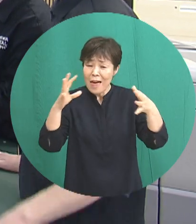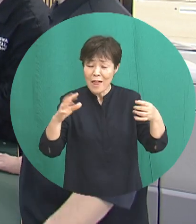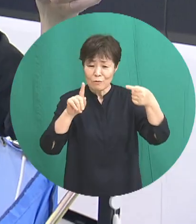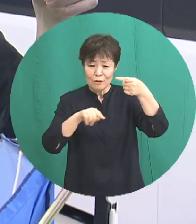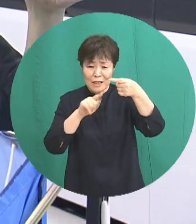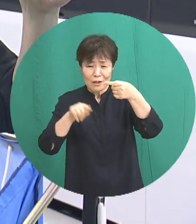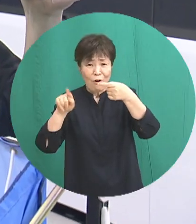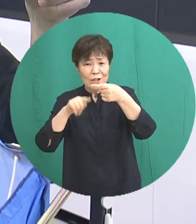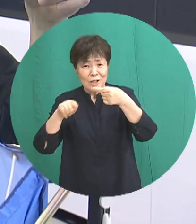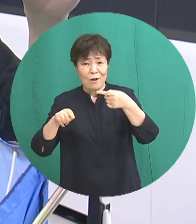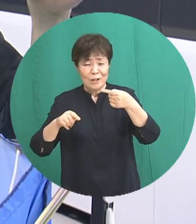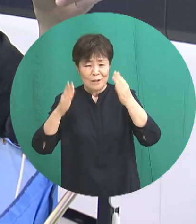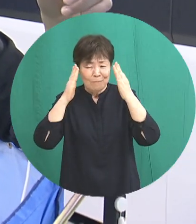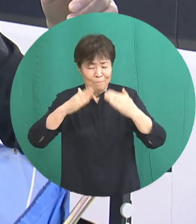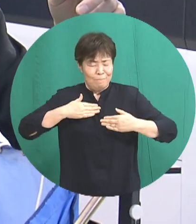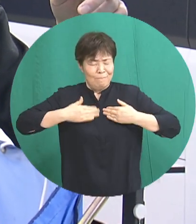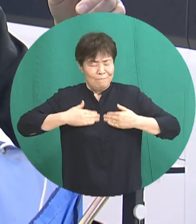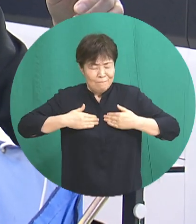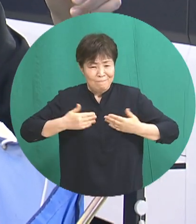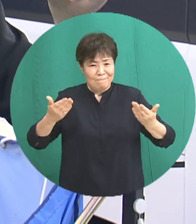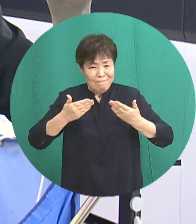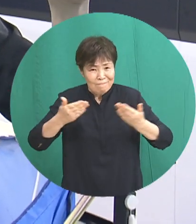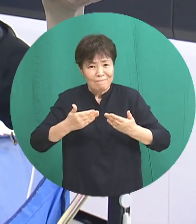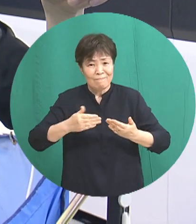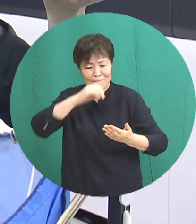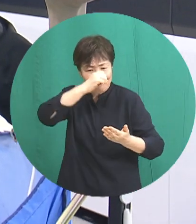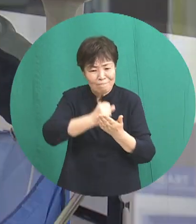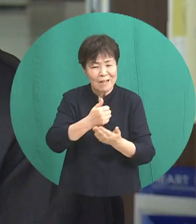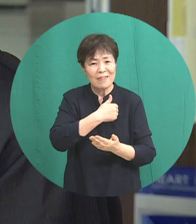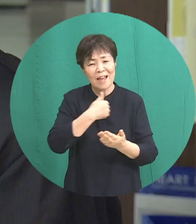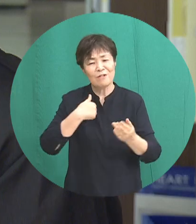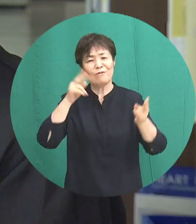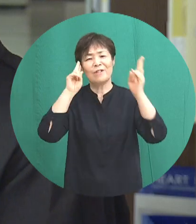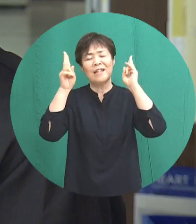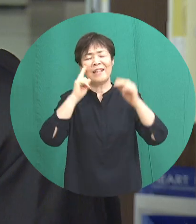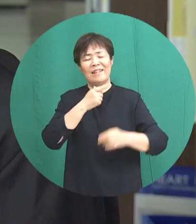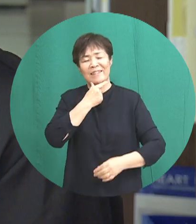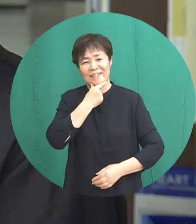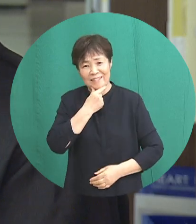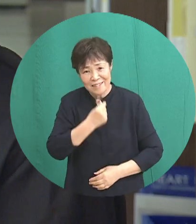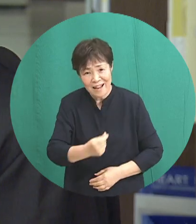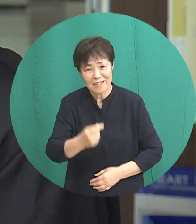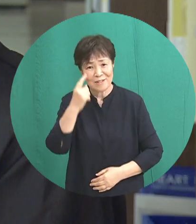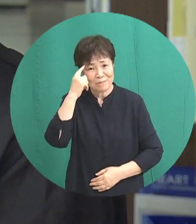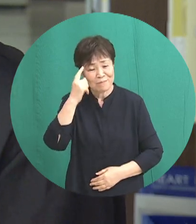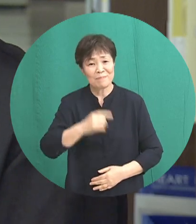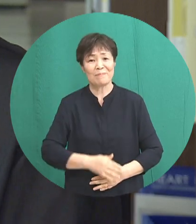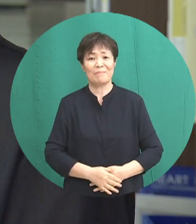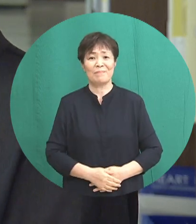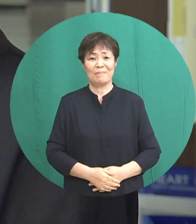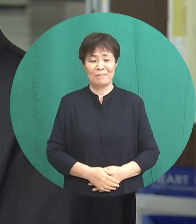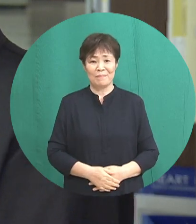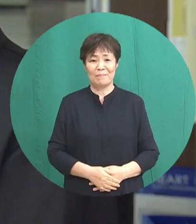人が輝く働き方を実現できる社会、会社にしていきたいと考えています。